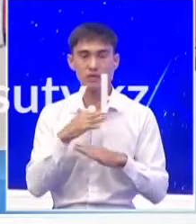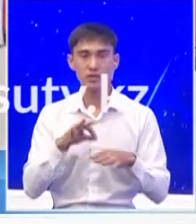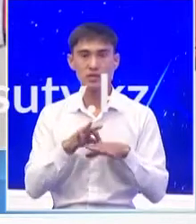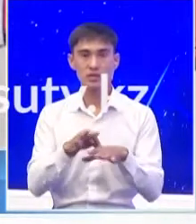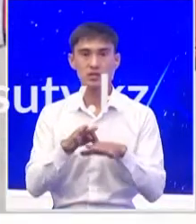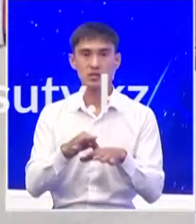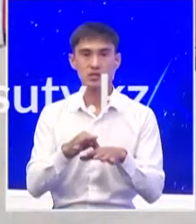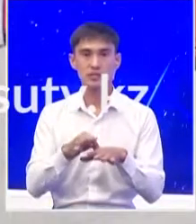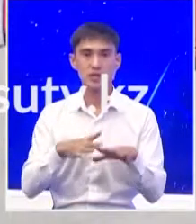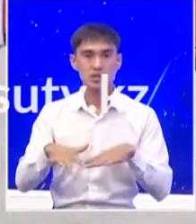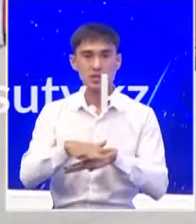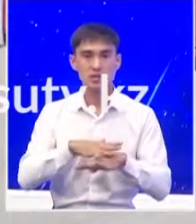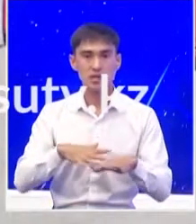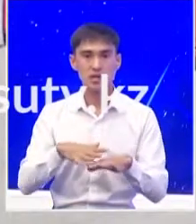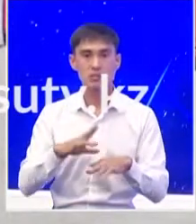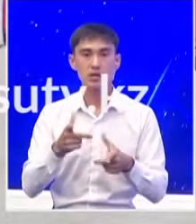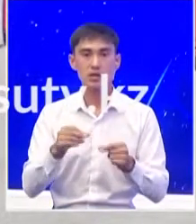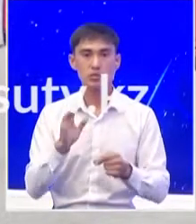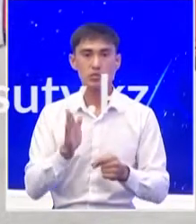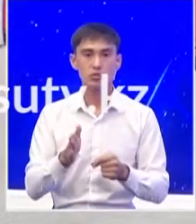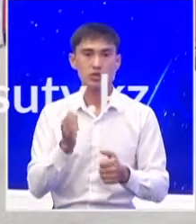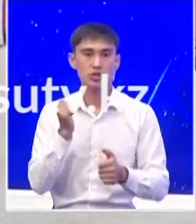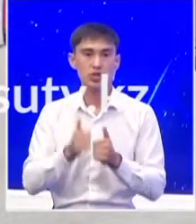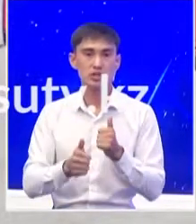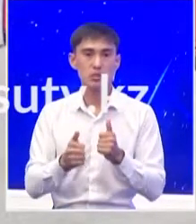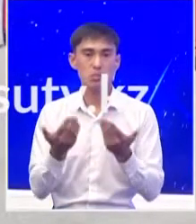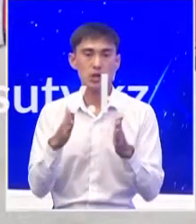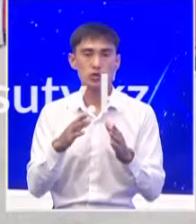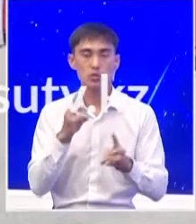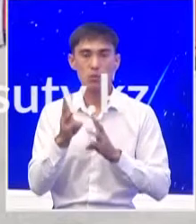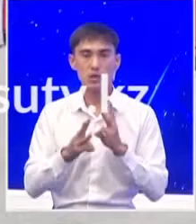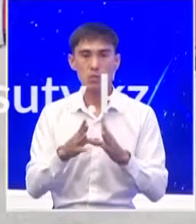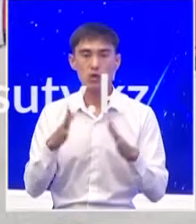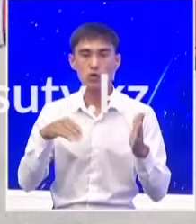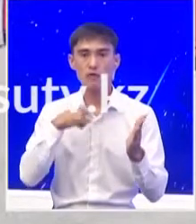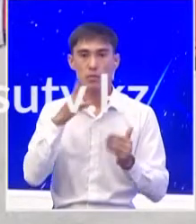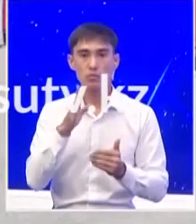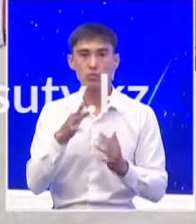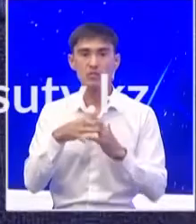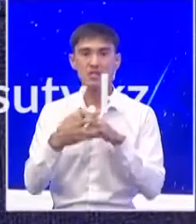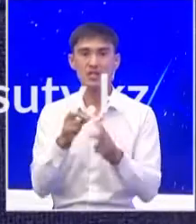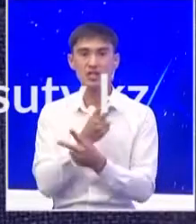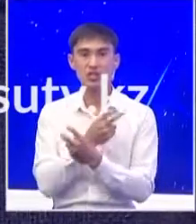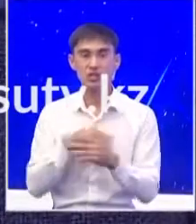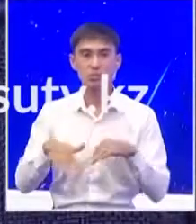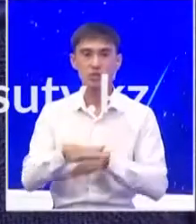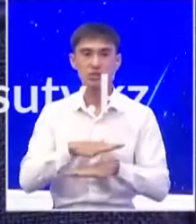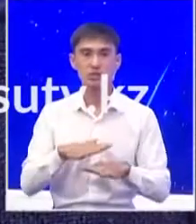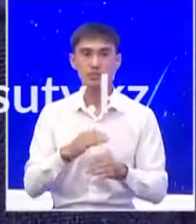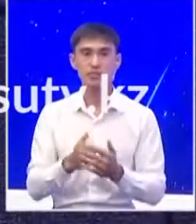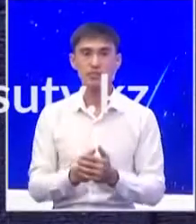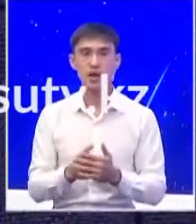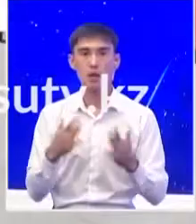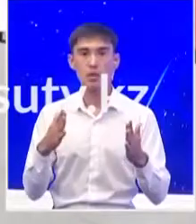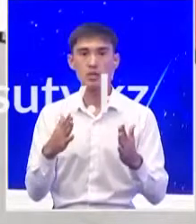уязвимым слоям населения, где у нас часто происходят пожары. Большое внимание будет уделяться дачным массивам. Большая доля пожаров